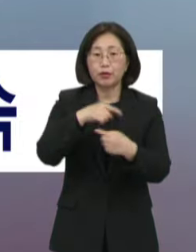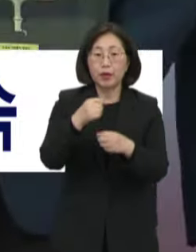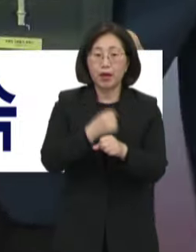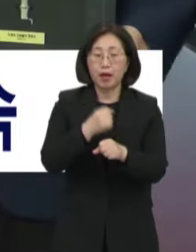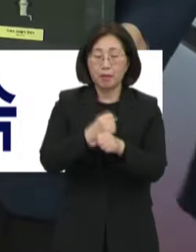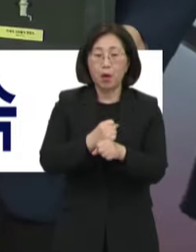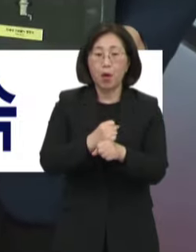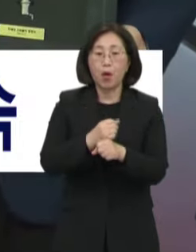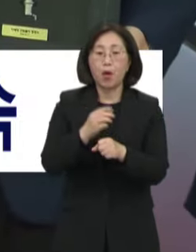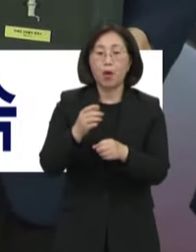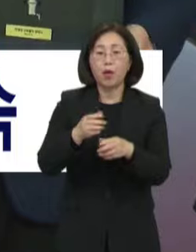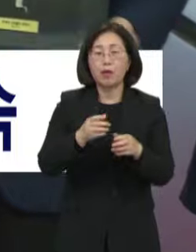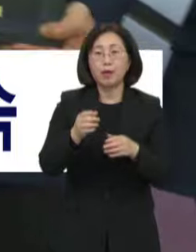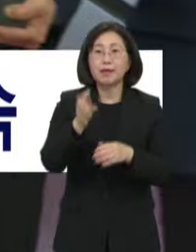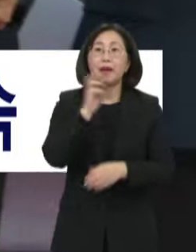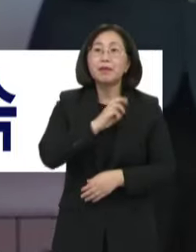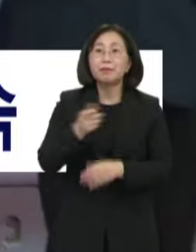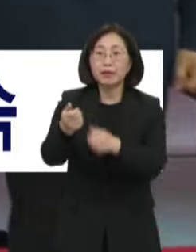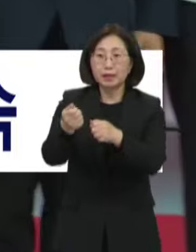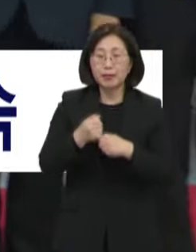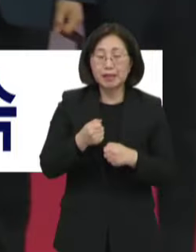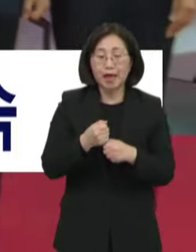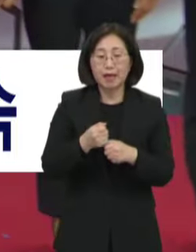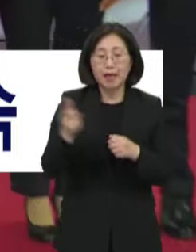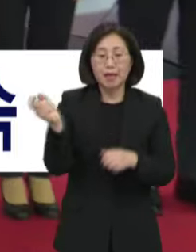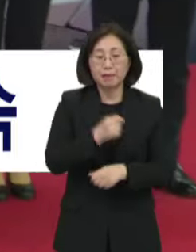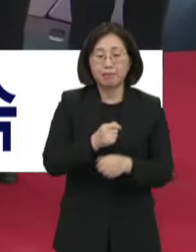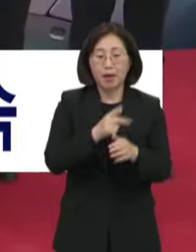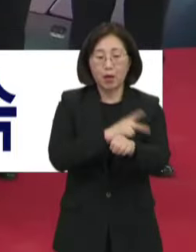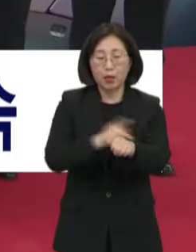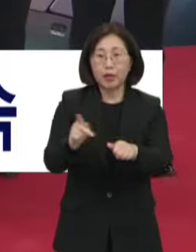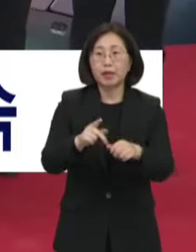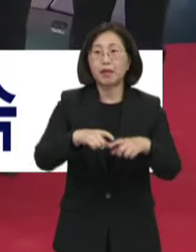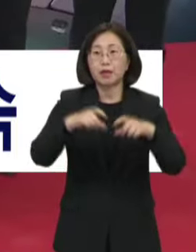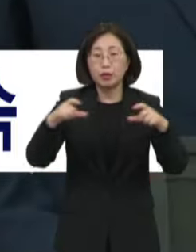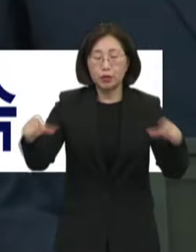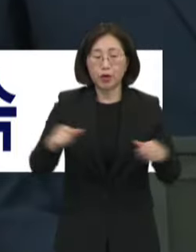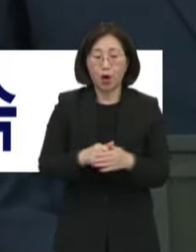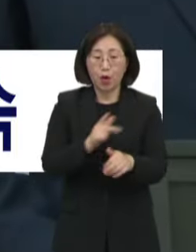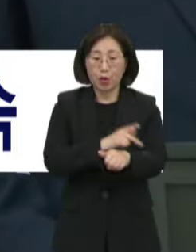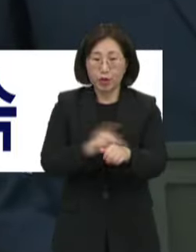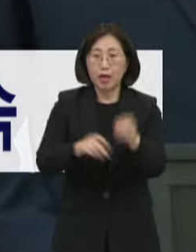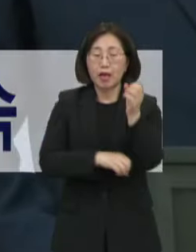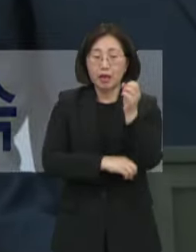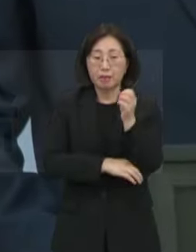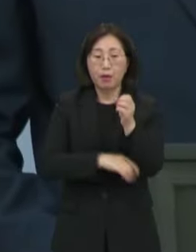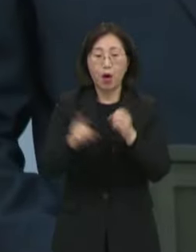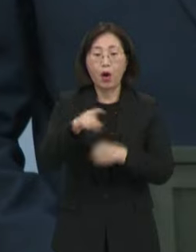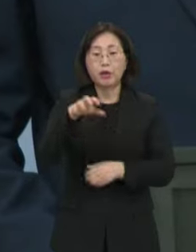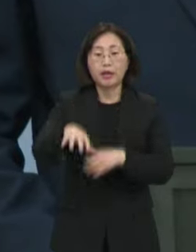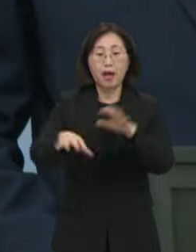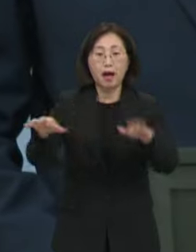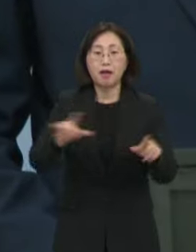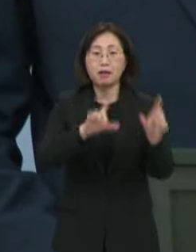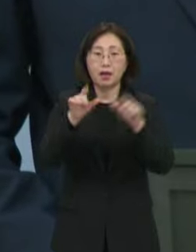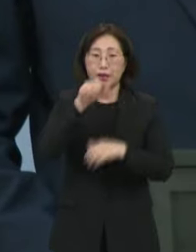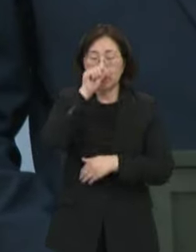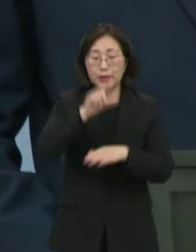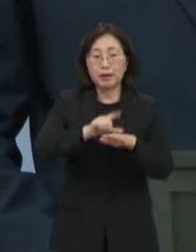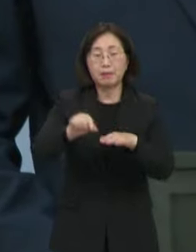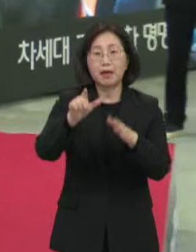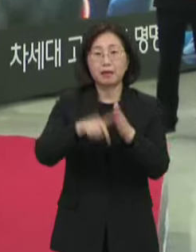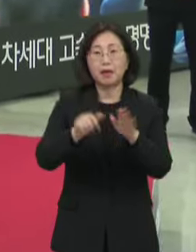최대 30분 단축할 수 있는 급행 고속열차를 확대, 고속철도를 기반으로 어디나 살기 좋은